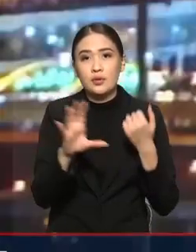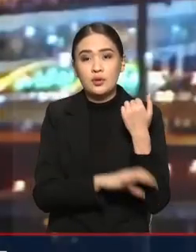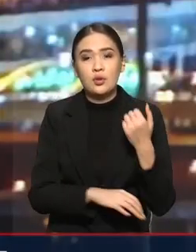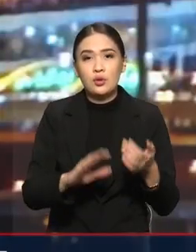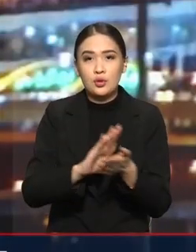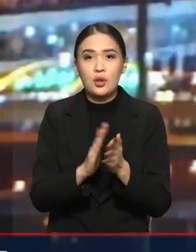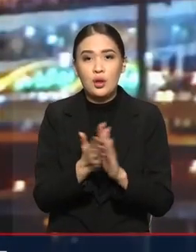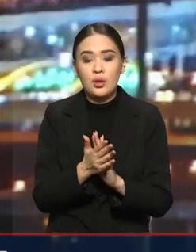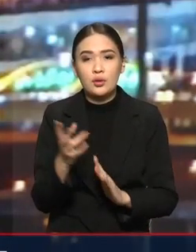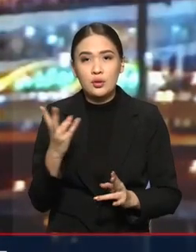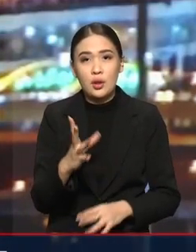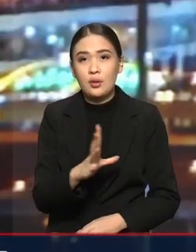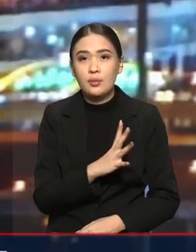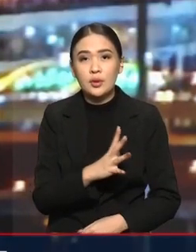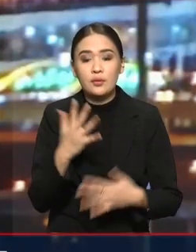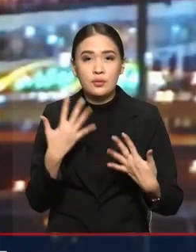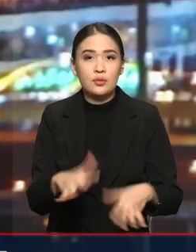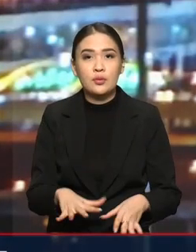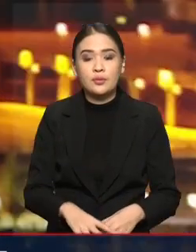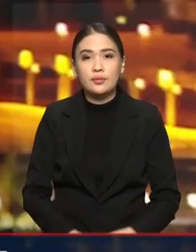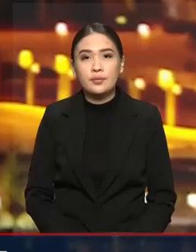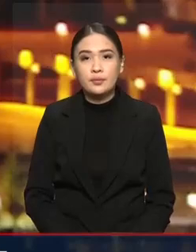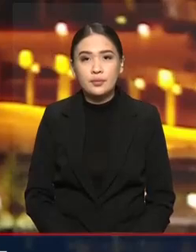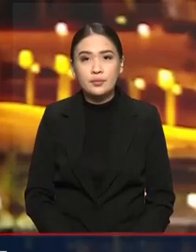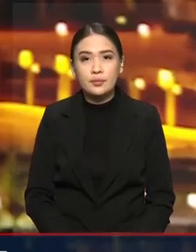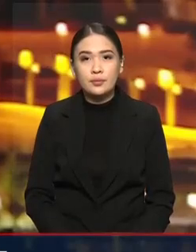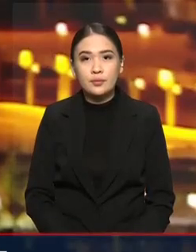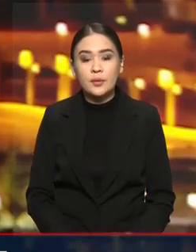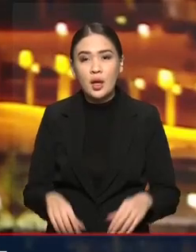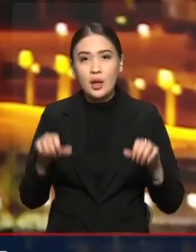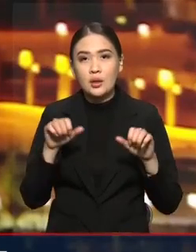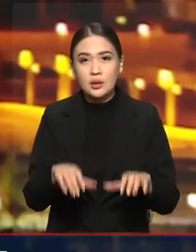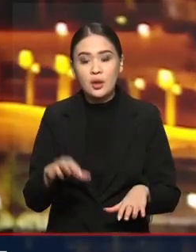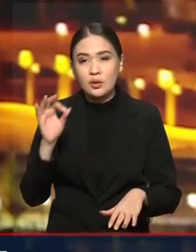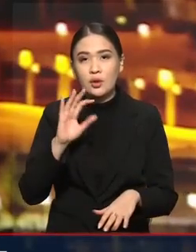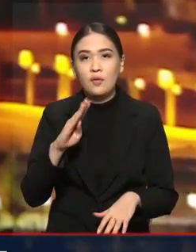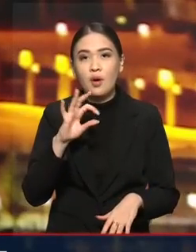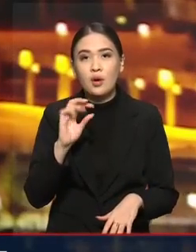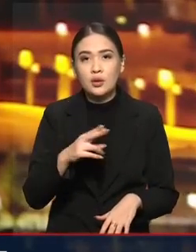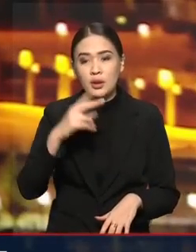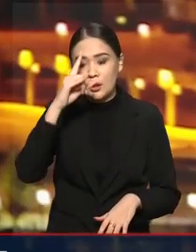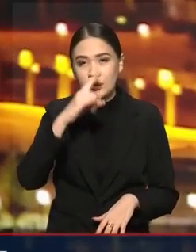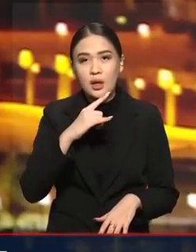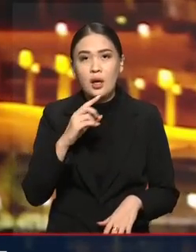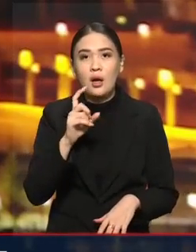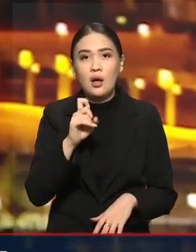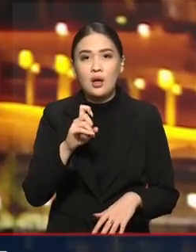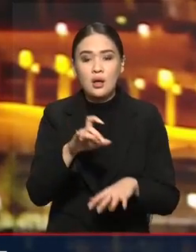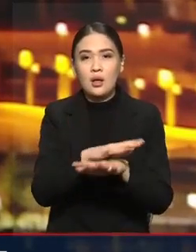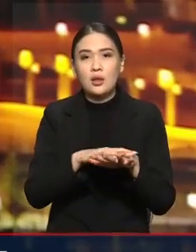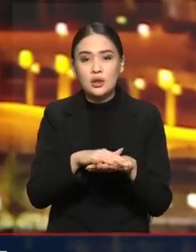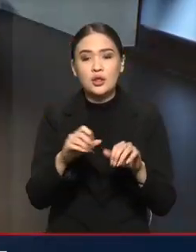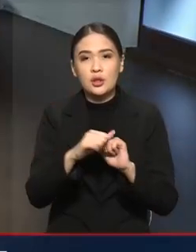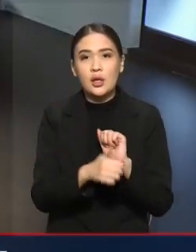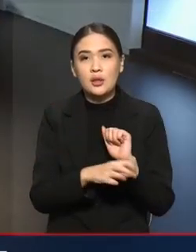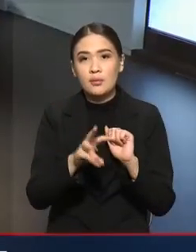договариваться Ну вот собственно говоря всё отлично АТ принял решение внести в фонд Казахстан хакана 16 млрд теньге